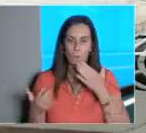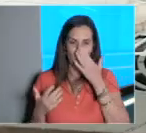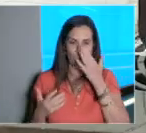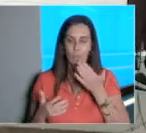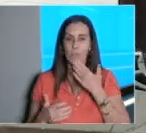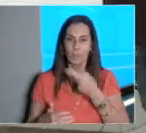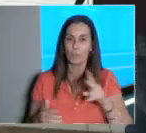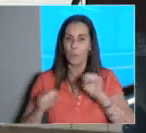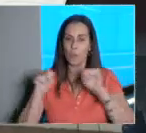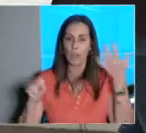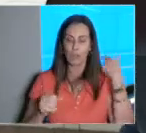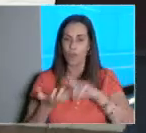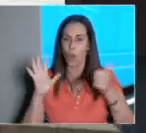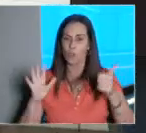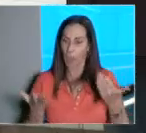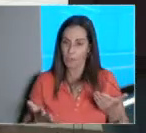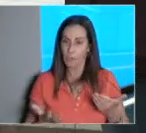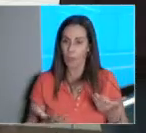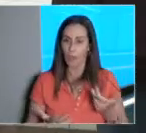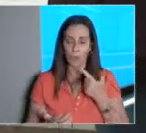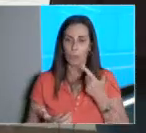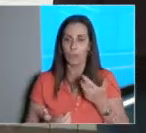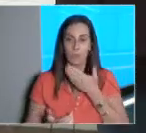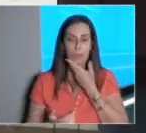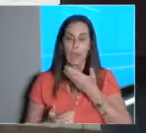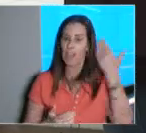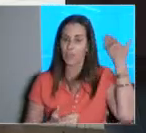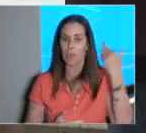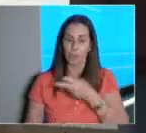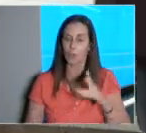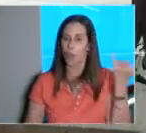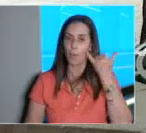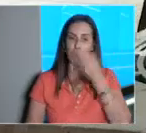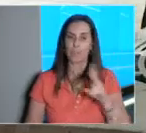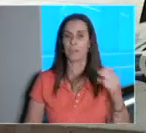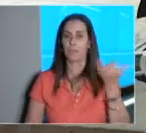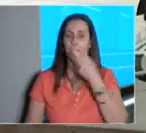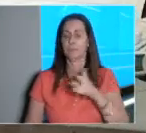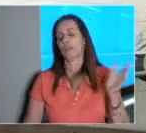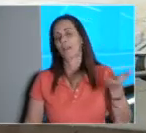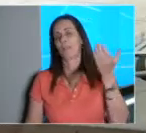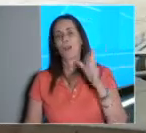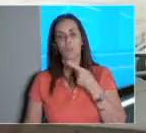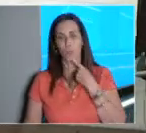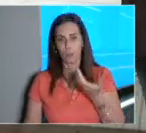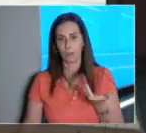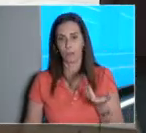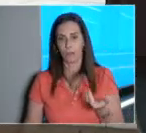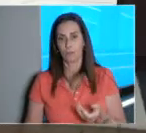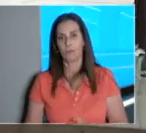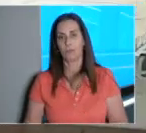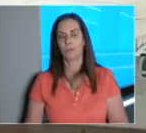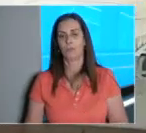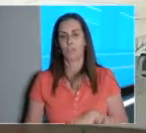נהרגו באשקלון. כן. לפני חצי שנה. לא, אז מה, אתה אומר לי מדיני, ביטחוני, כלכלי. זה גם נהרגו, כל הזמן נהרגו. אז תמיד